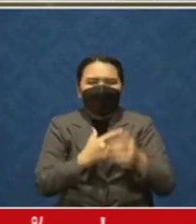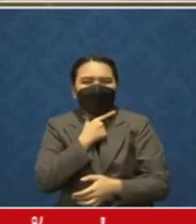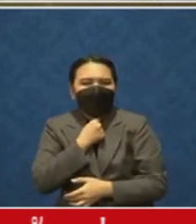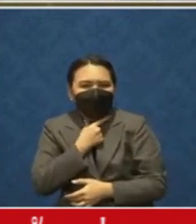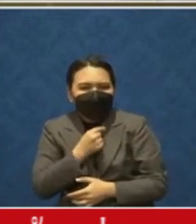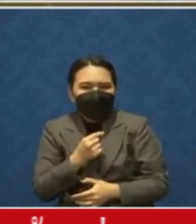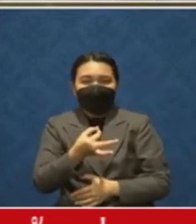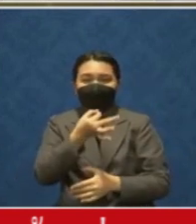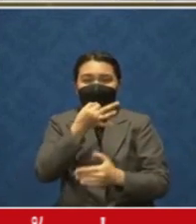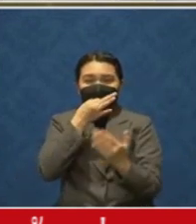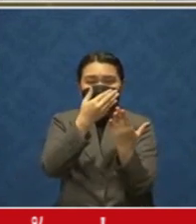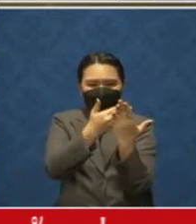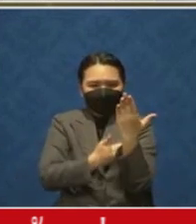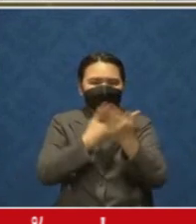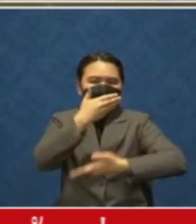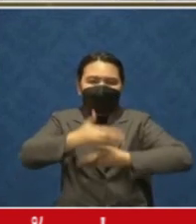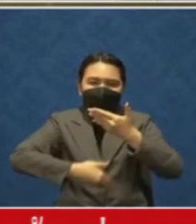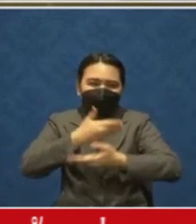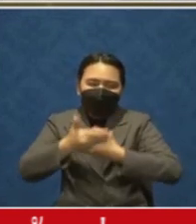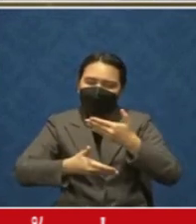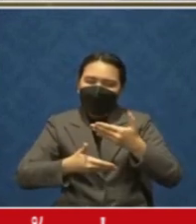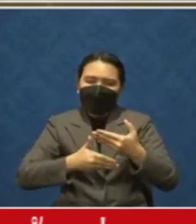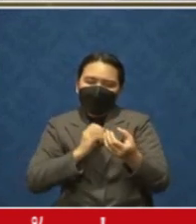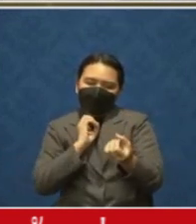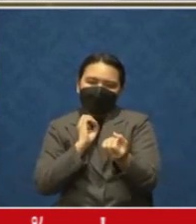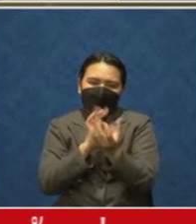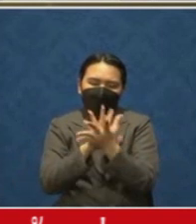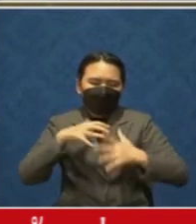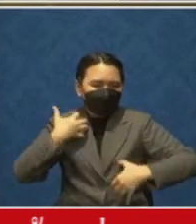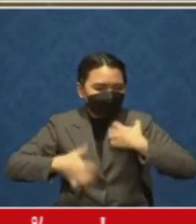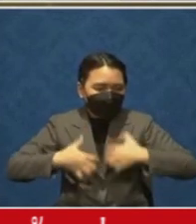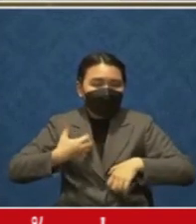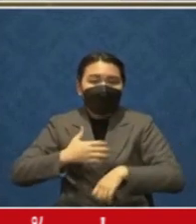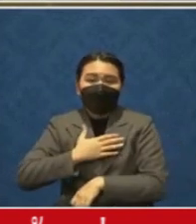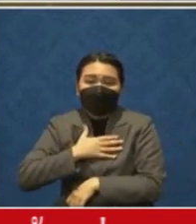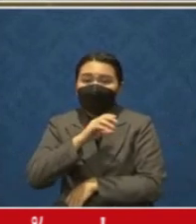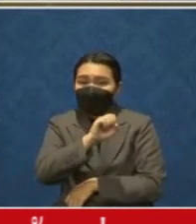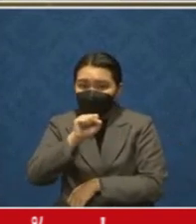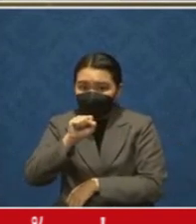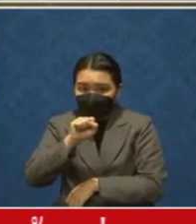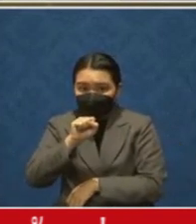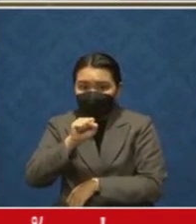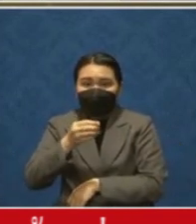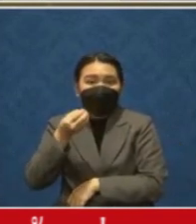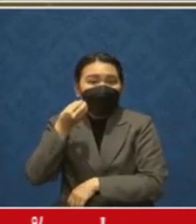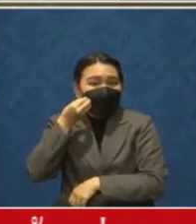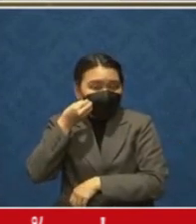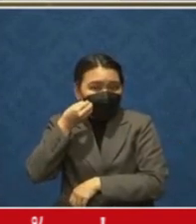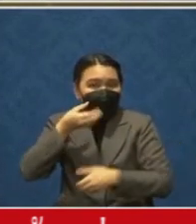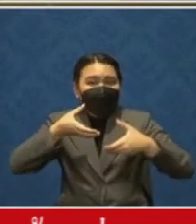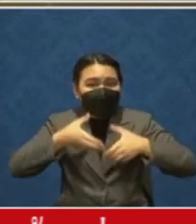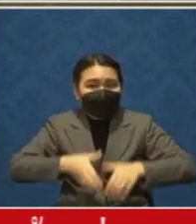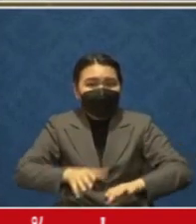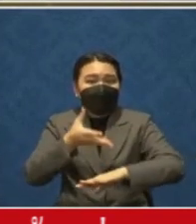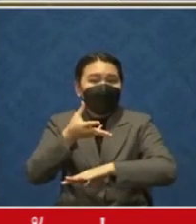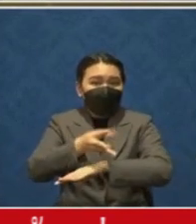ประชาชนคนขายลอตเตอรี่หาเช้ากินค่ำเดือดร้อนผมเป็นส.ส.มาจากจังหวัดมหาสารคามบ้